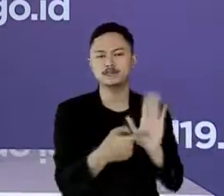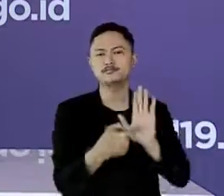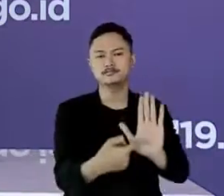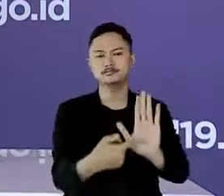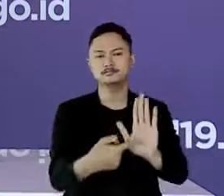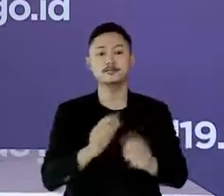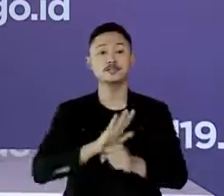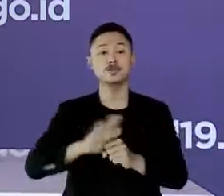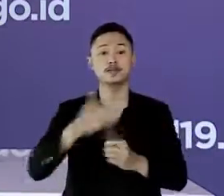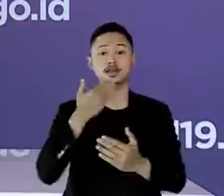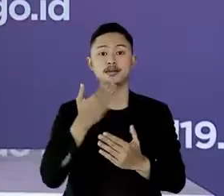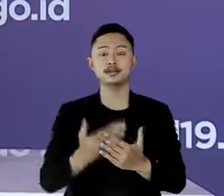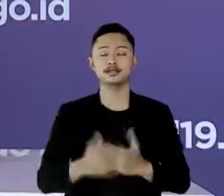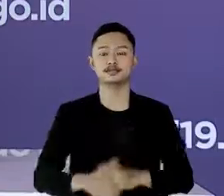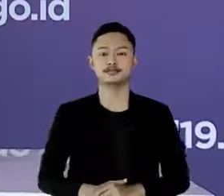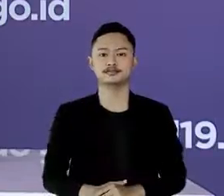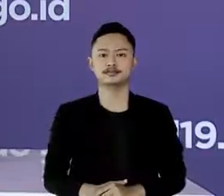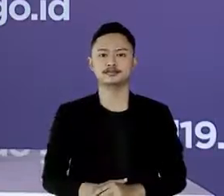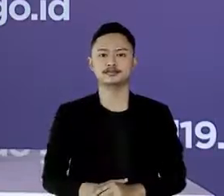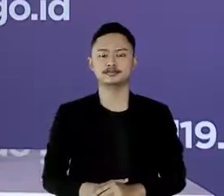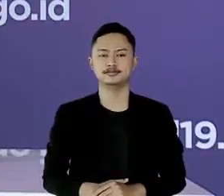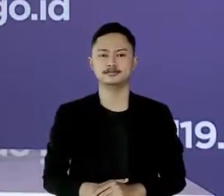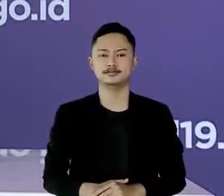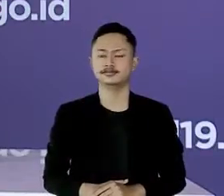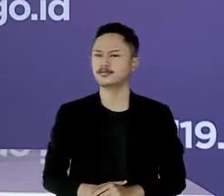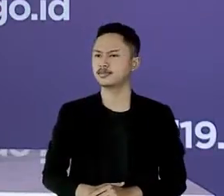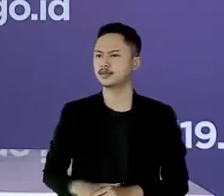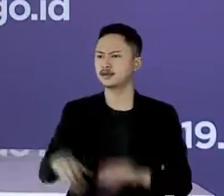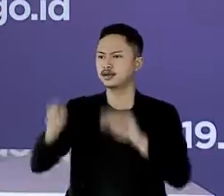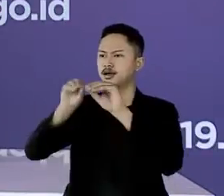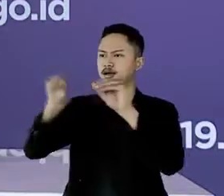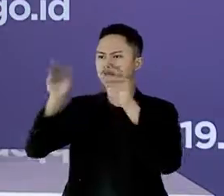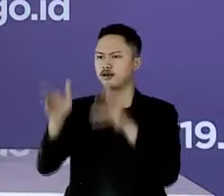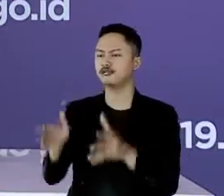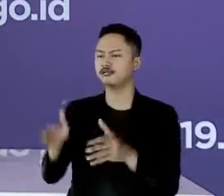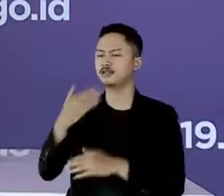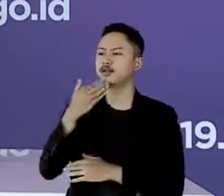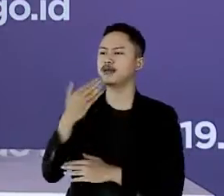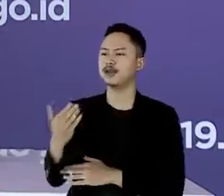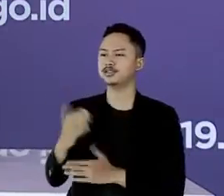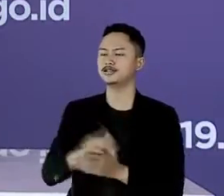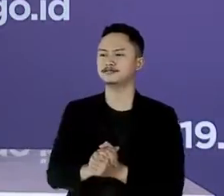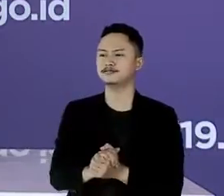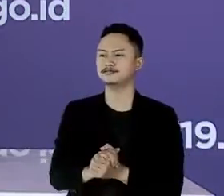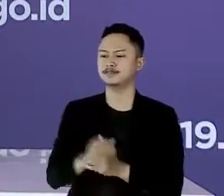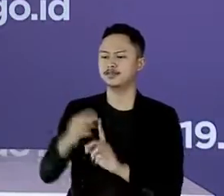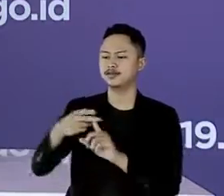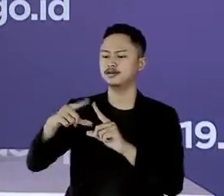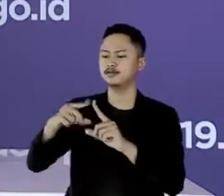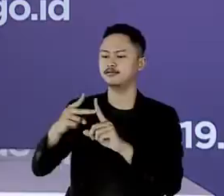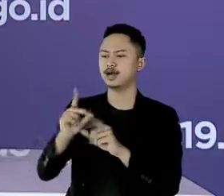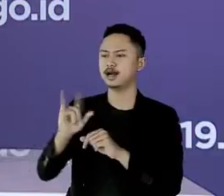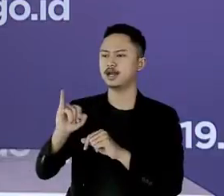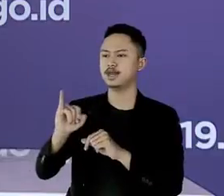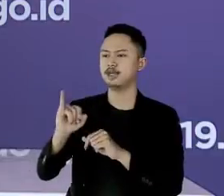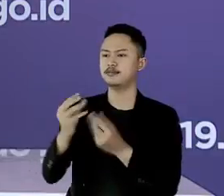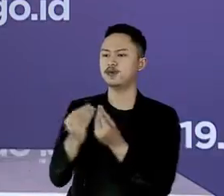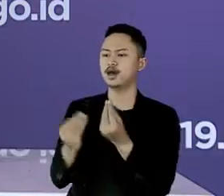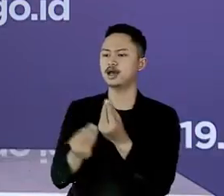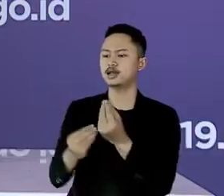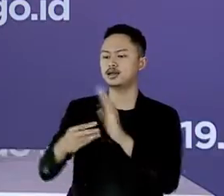terima kasih Hai terima kasih bros pertanyaan terakhir dari Fahri medcom.id